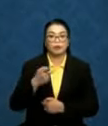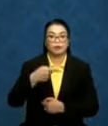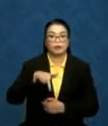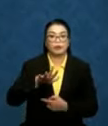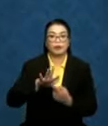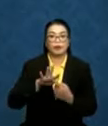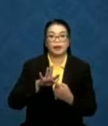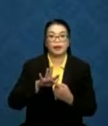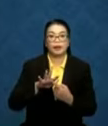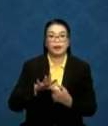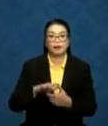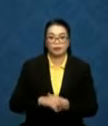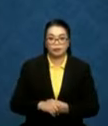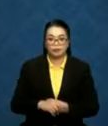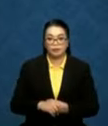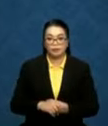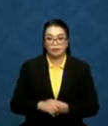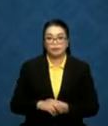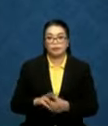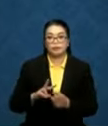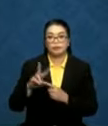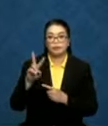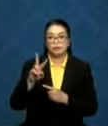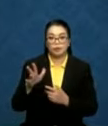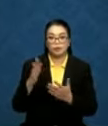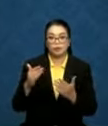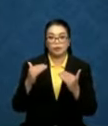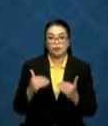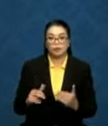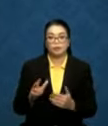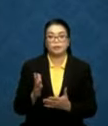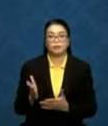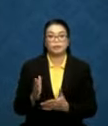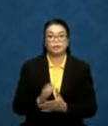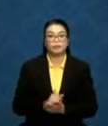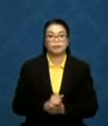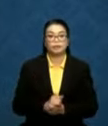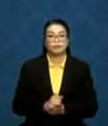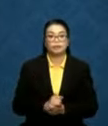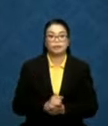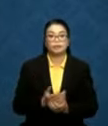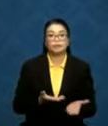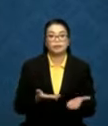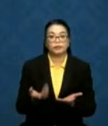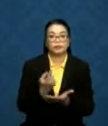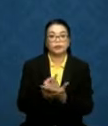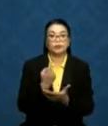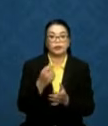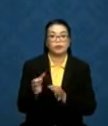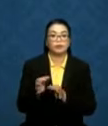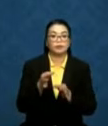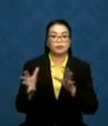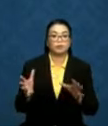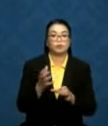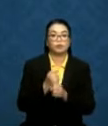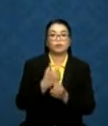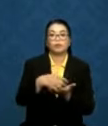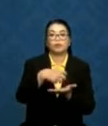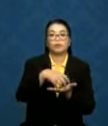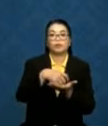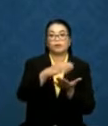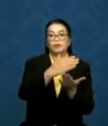ศรีศักดิ์ผู้อำนวยการกองส่งเสริมการพัฒนาฝีมือแรงงานครับครับขอเชิญตัวแทนผู้ชี้แจงกข่าวสรุปรายงานสั้น